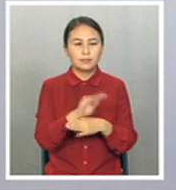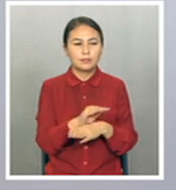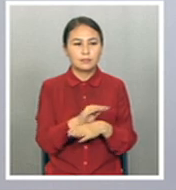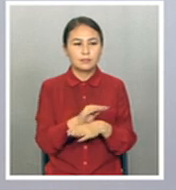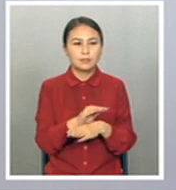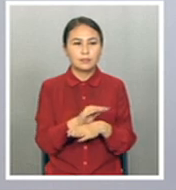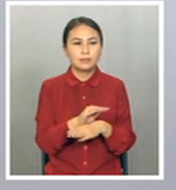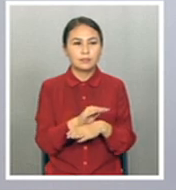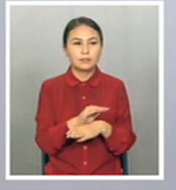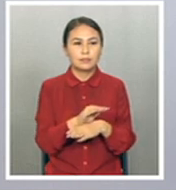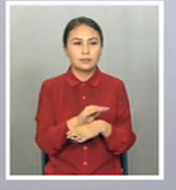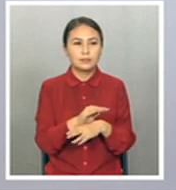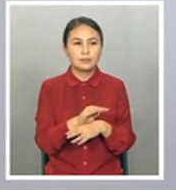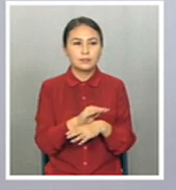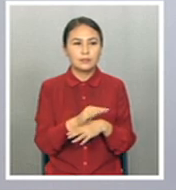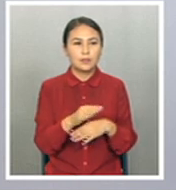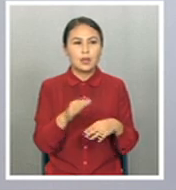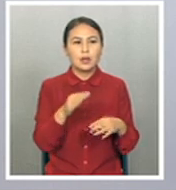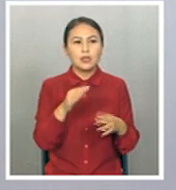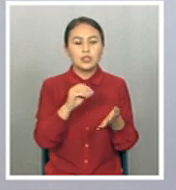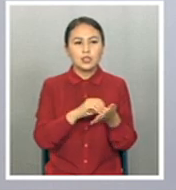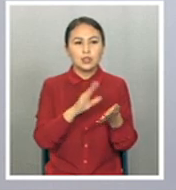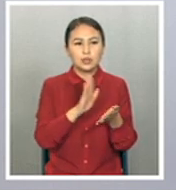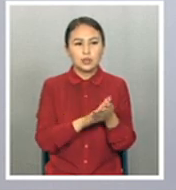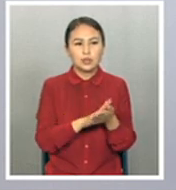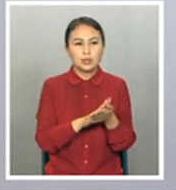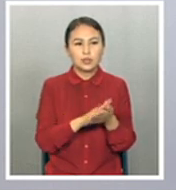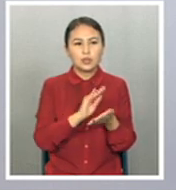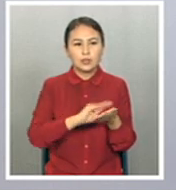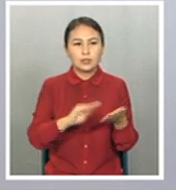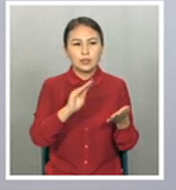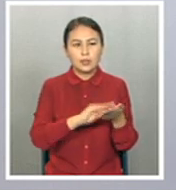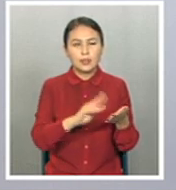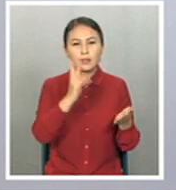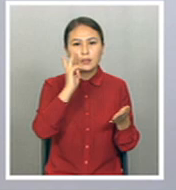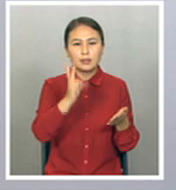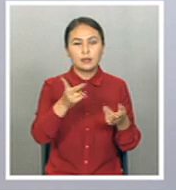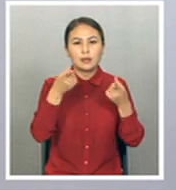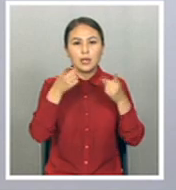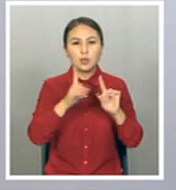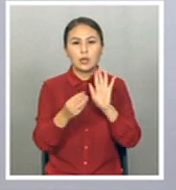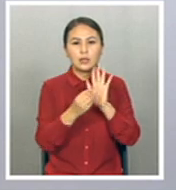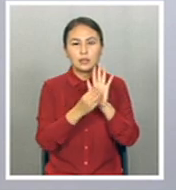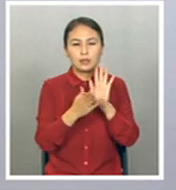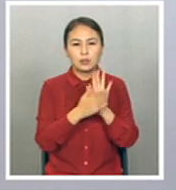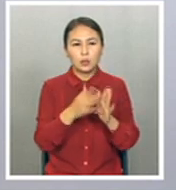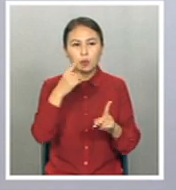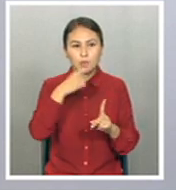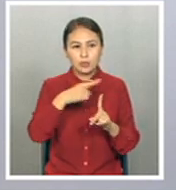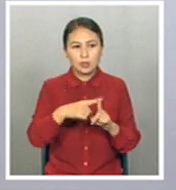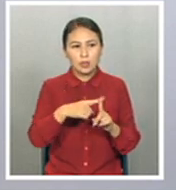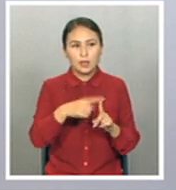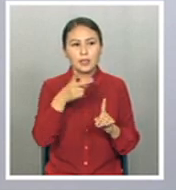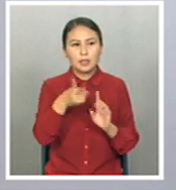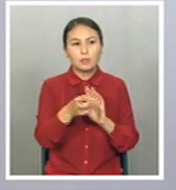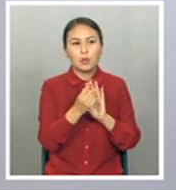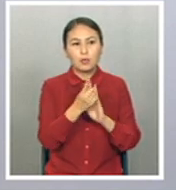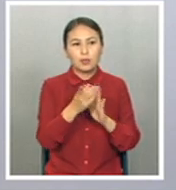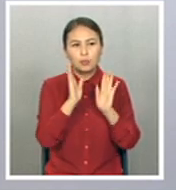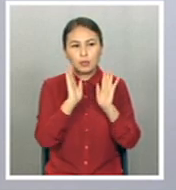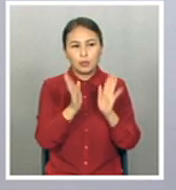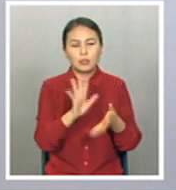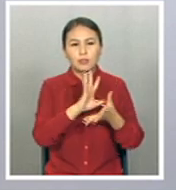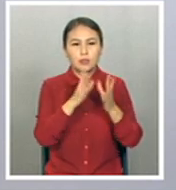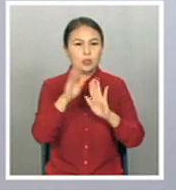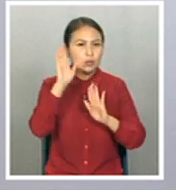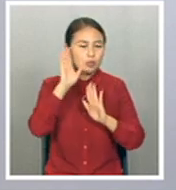керек. Шешуін жазайық. Бізге айтты ғой, екі натурал санды қоссақ 2011 шығады деп. Яғни біз соған